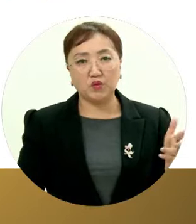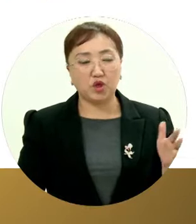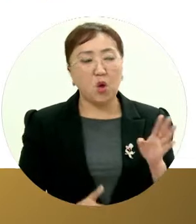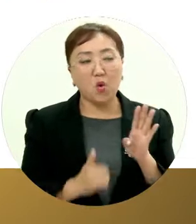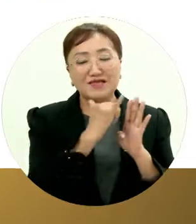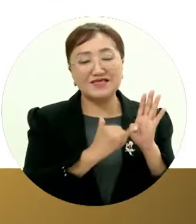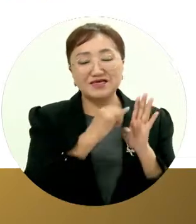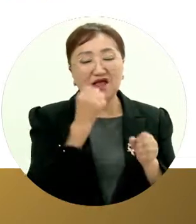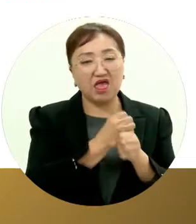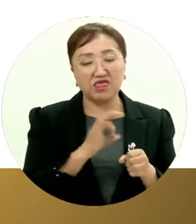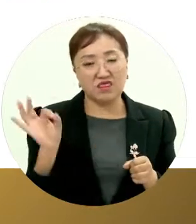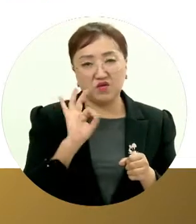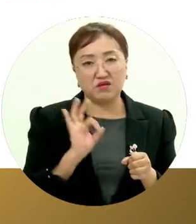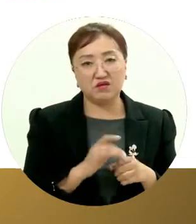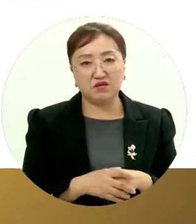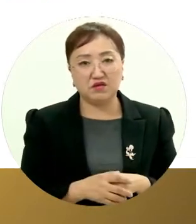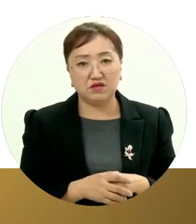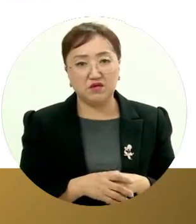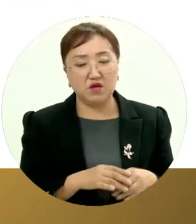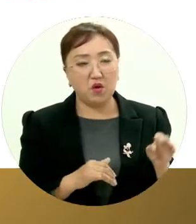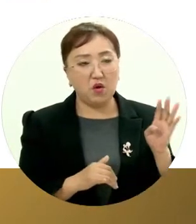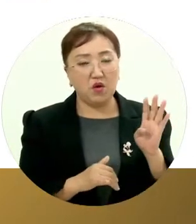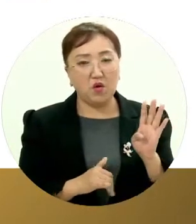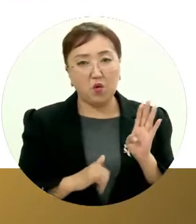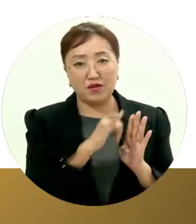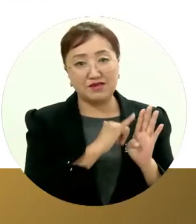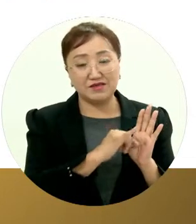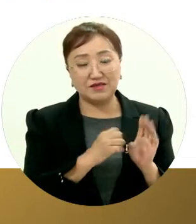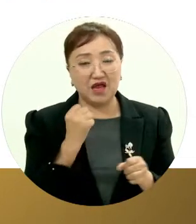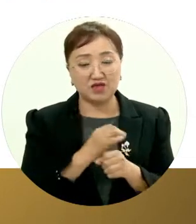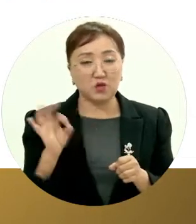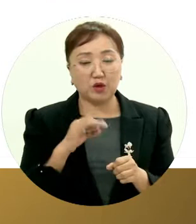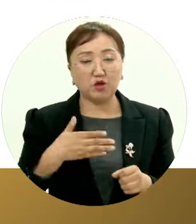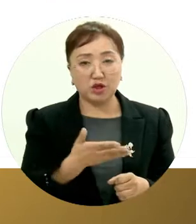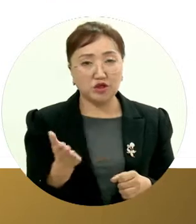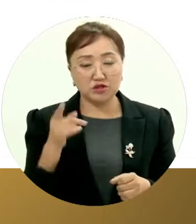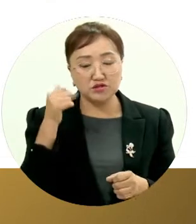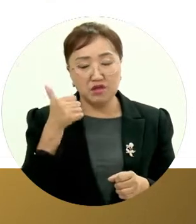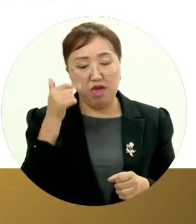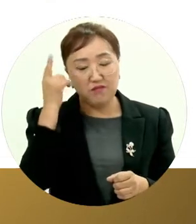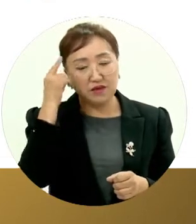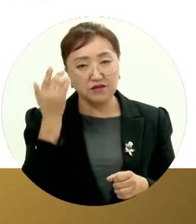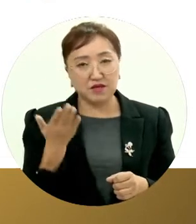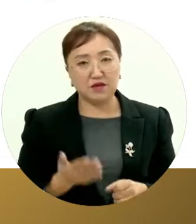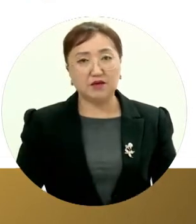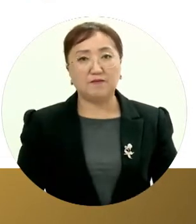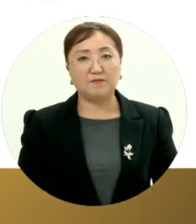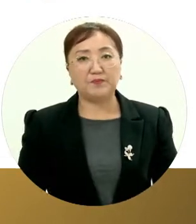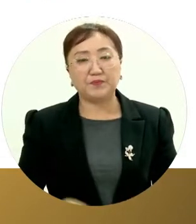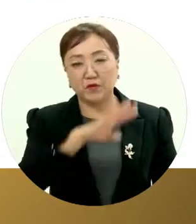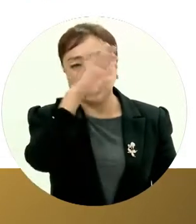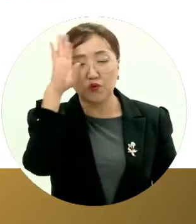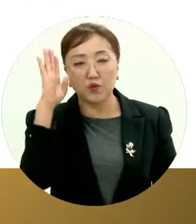Гуравтх нь бол улирлын ажилгүйдэл байна. За улирлын ажилгүйдлийг бол та нар аюу сайн мэднэ. Энэ болохоор